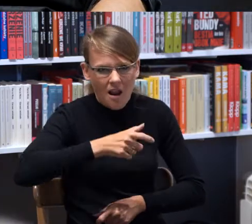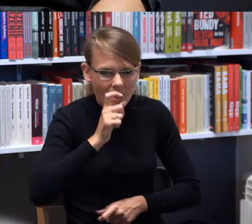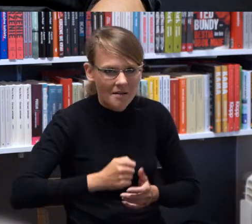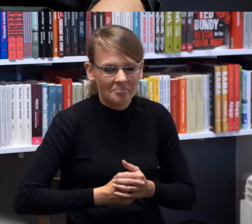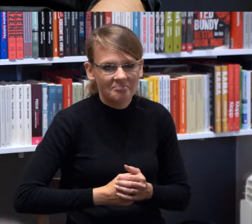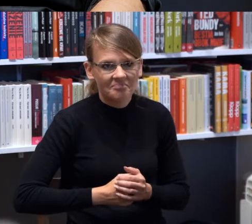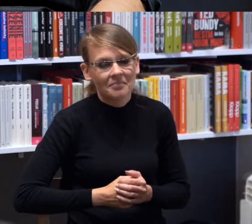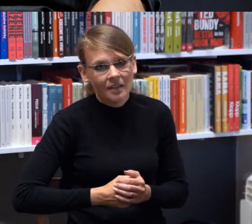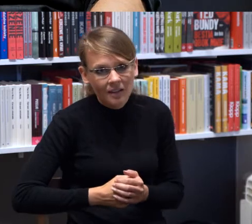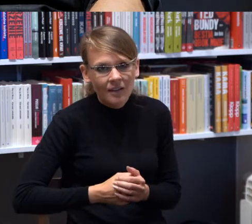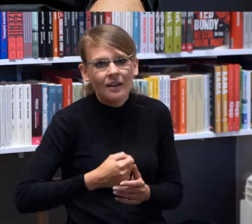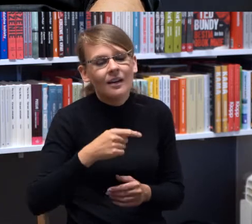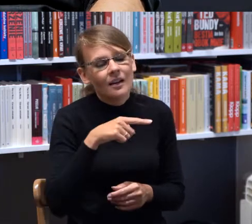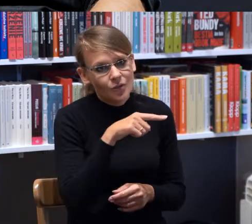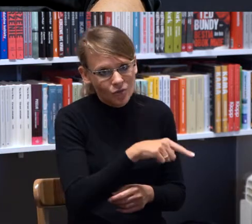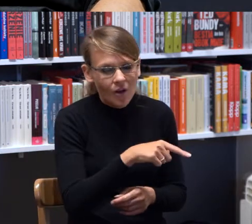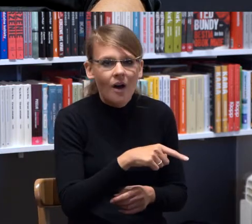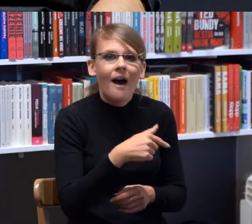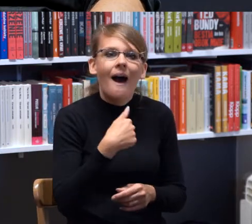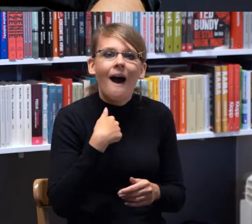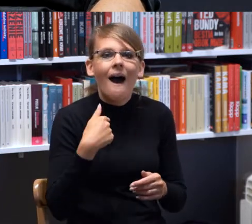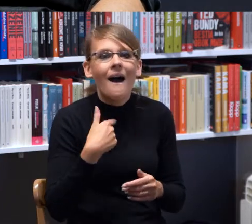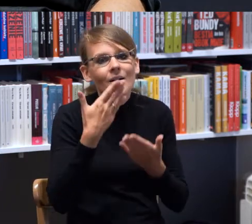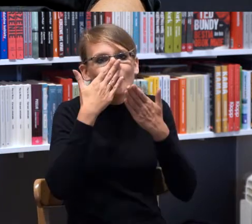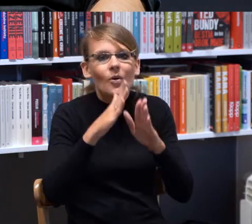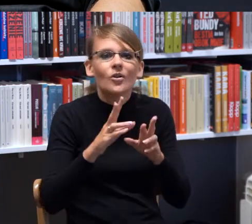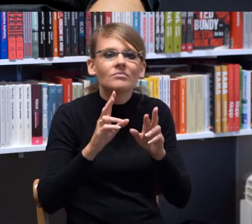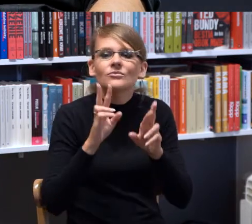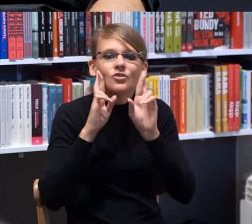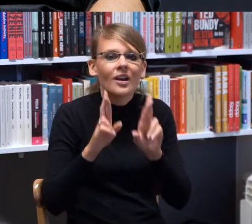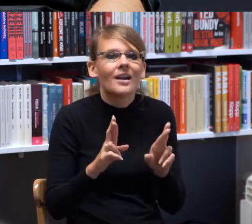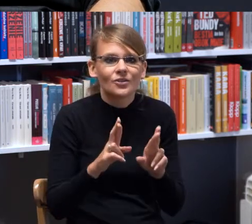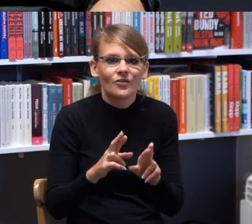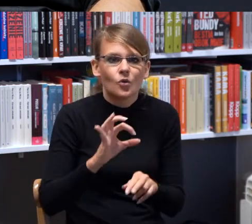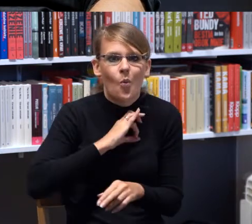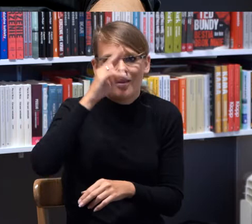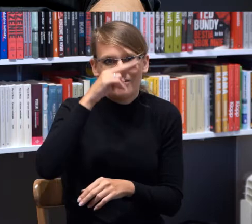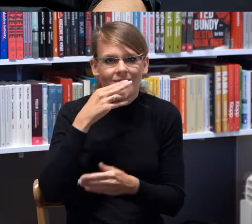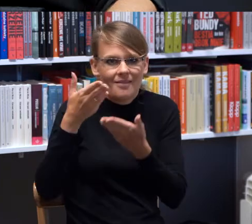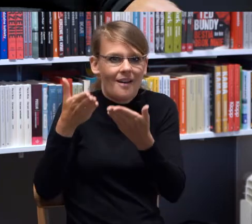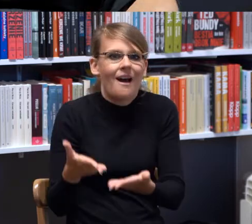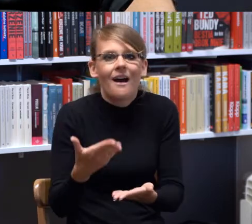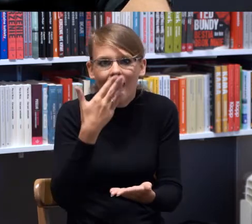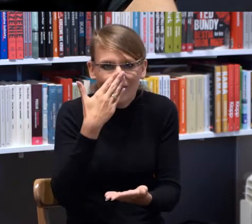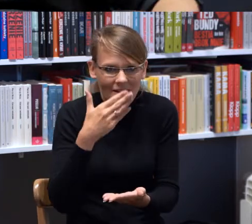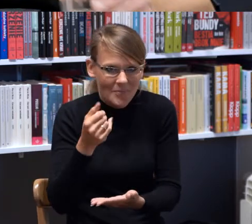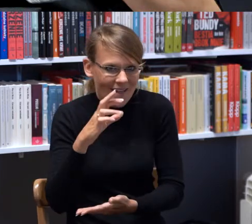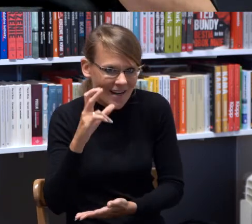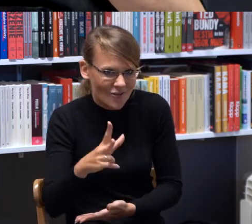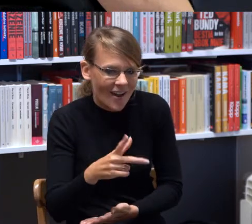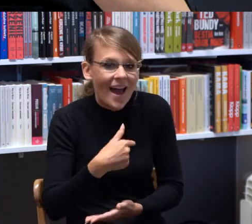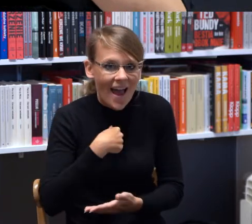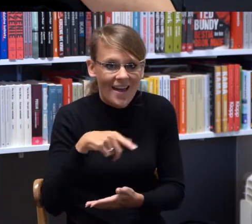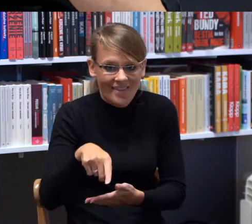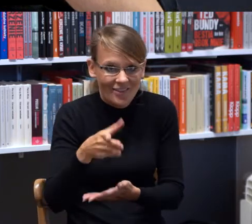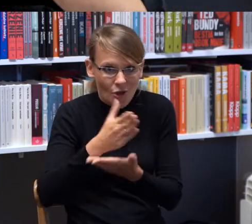I ja to zestawiam z taką no, po prostu rzeczywistością mojego ojca, mojego Mireczka. Muszę przyznać, że się śmiałam też pisząc ten